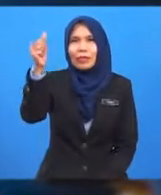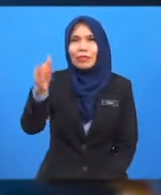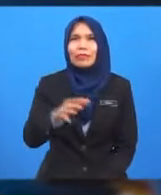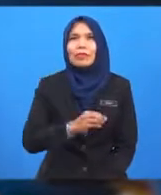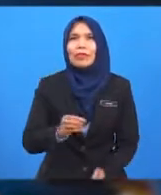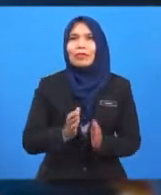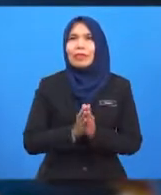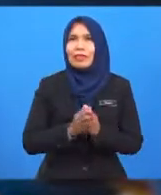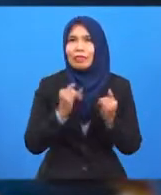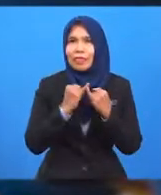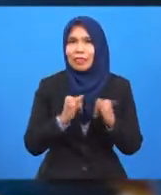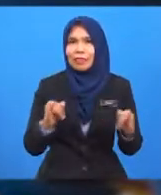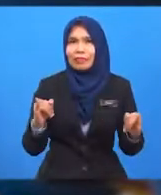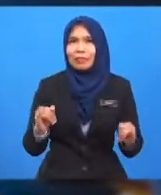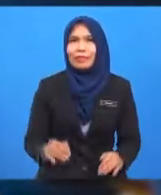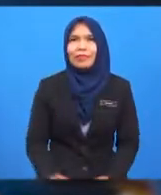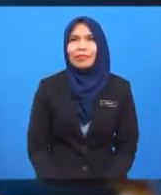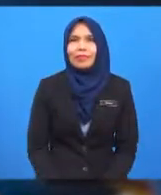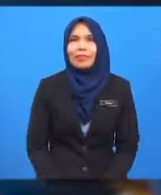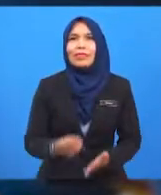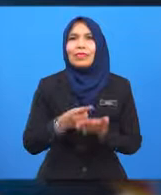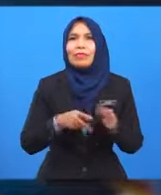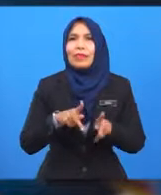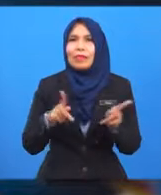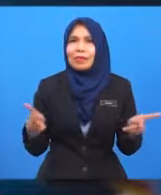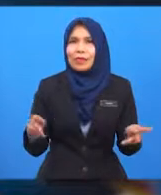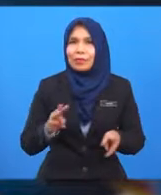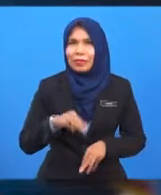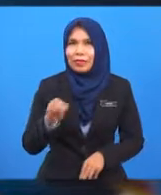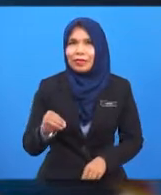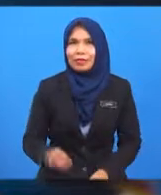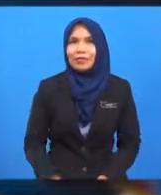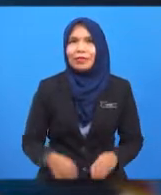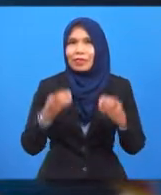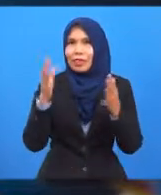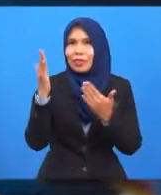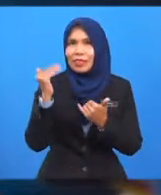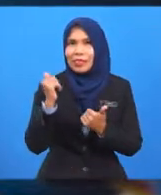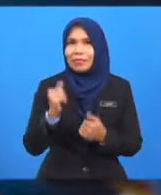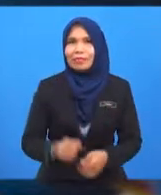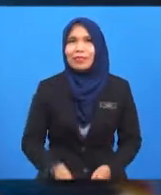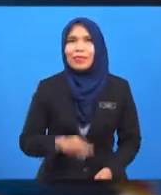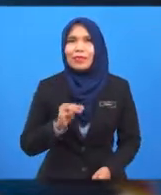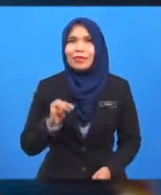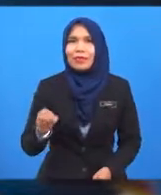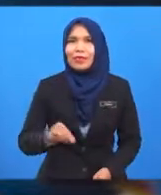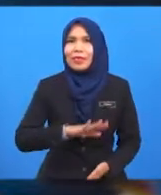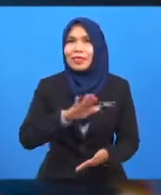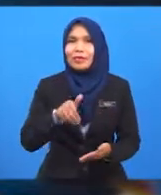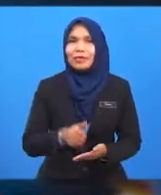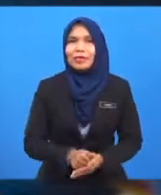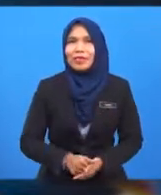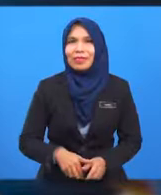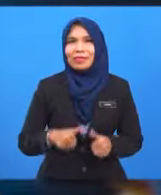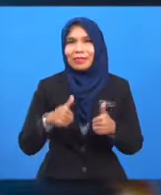Assalamualaikum dan salam sejahtera. Apa khabar murid-murid? Cikgu harap murid-murid sekalian